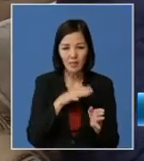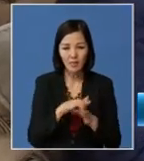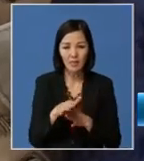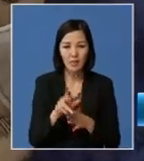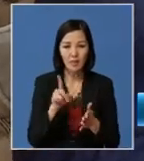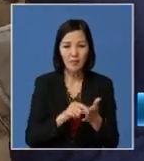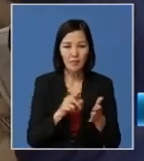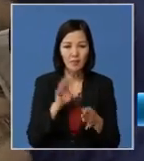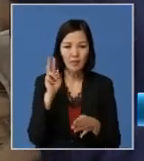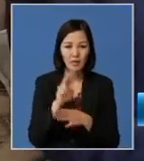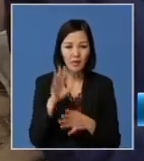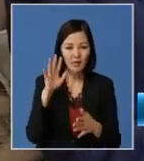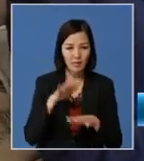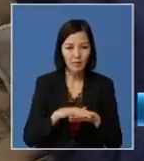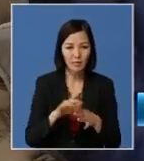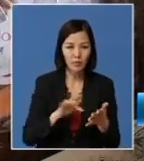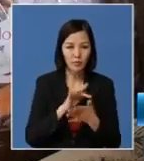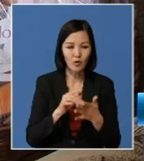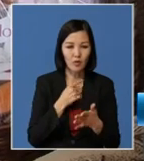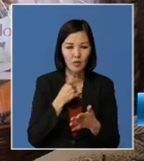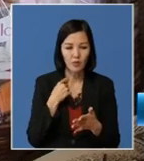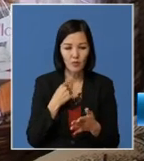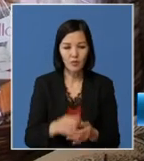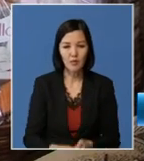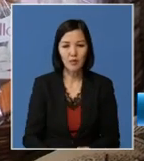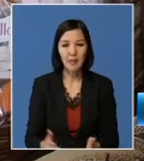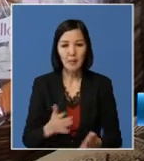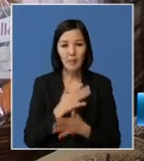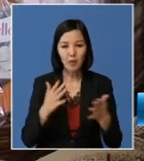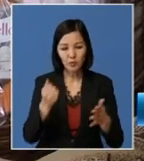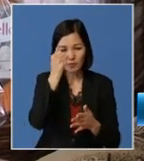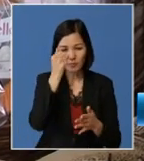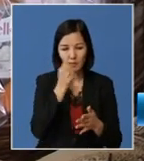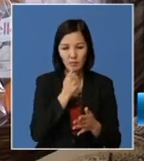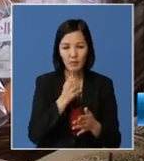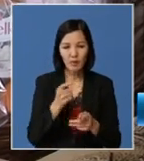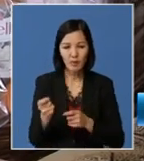пенсионера навестил аким города Галымжан Абдраимов. Большое спасибо Акимату,